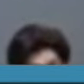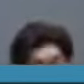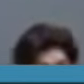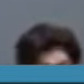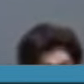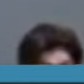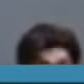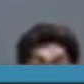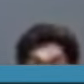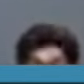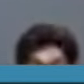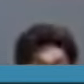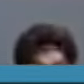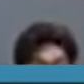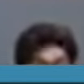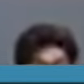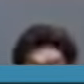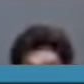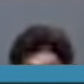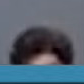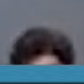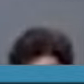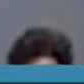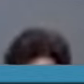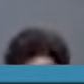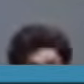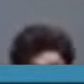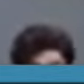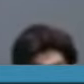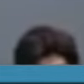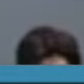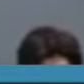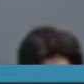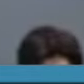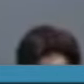าวอำเภอพนมไพรรับฟังปัญหาข้อเสนอแนะเพื่อนำไปแก้ไขปัญหาให้กับพี่น้